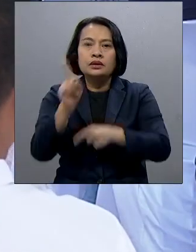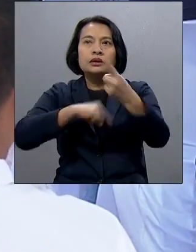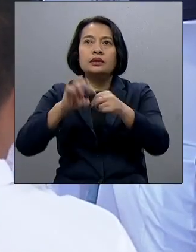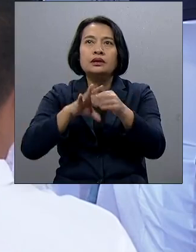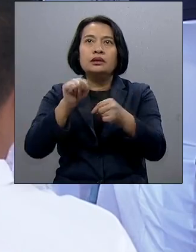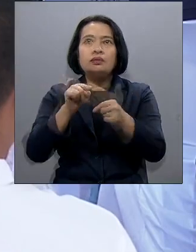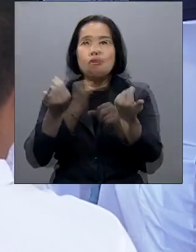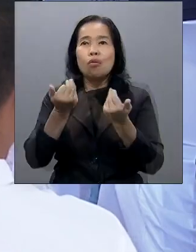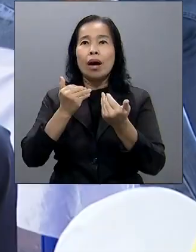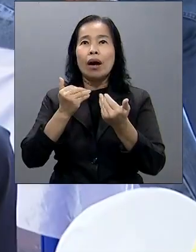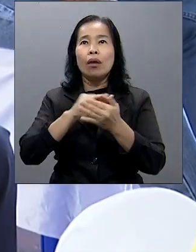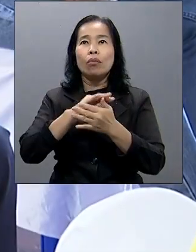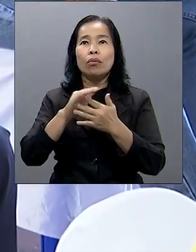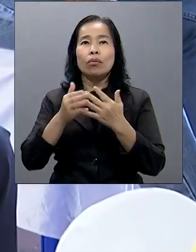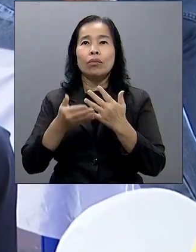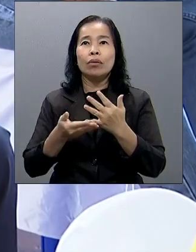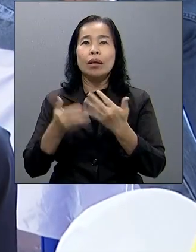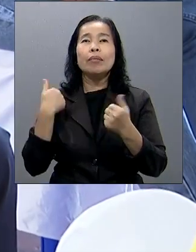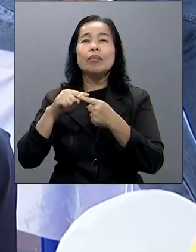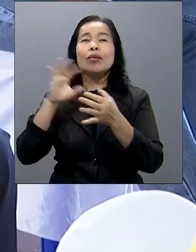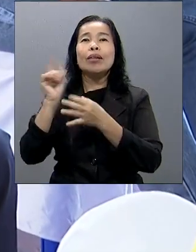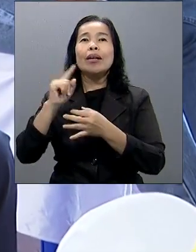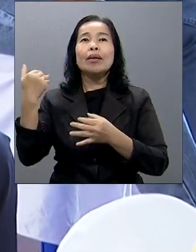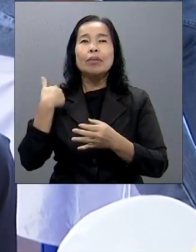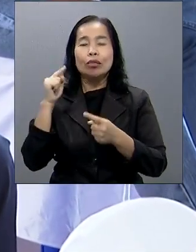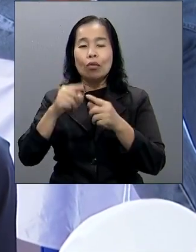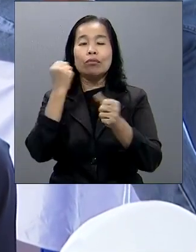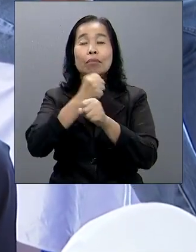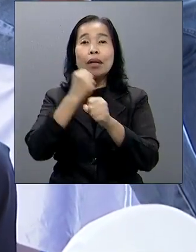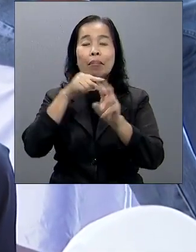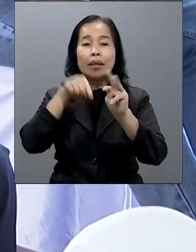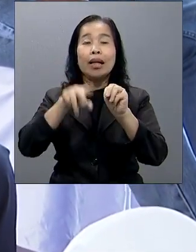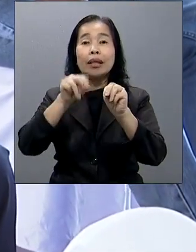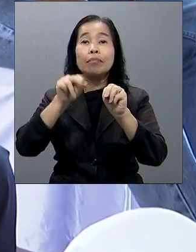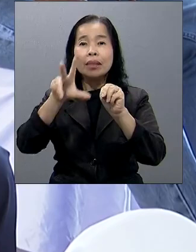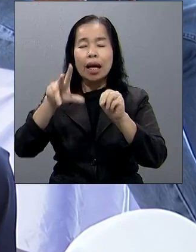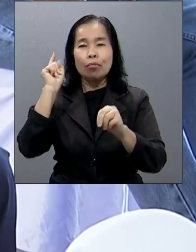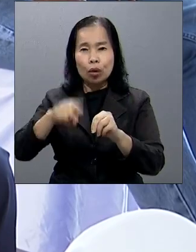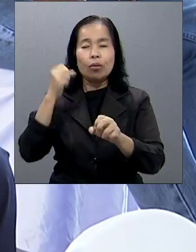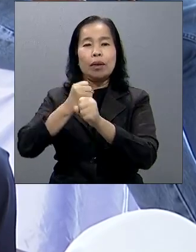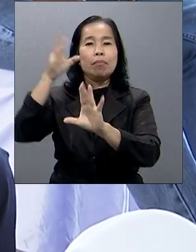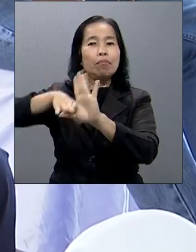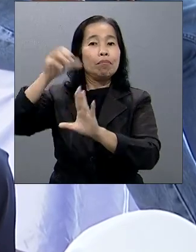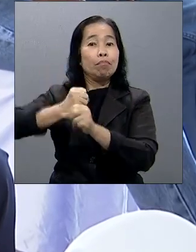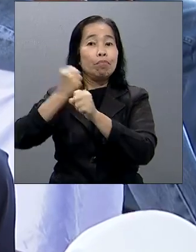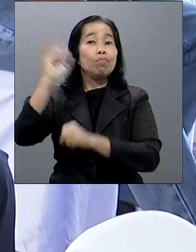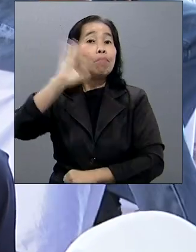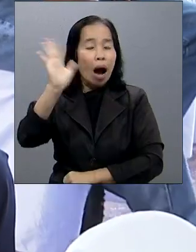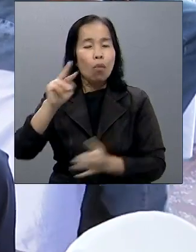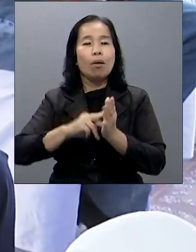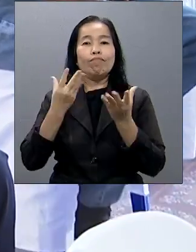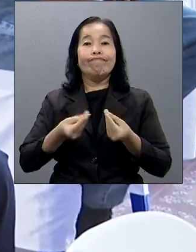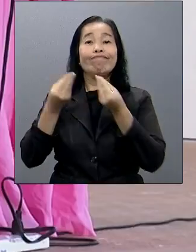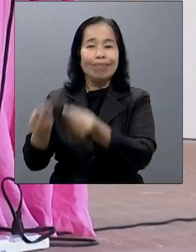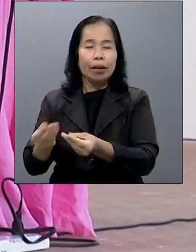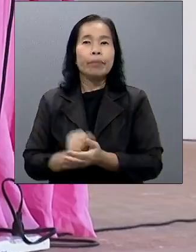ผู้รับราชการและเป็นผู้ประกันตนมาตรา33นะคะก็ติดขัดตรงเงื่อนไขนี้แหละก็เลยอยากจะให้หน่วยงานที่เกี่ยวข้องเนี่ยนะค